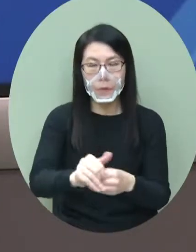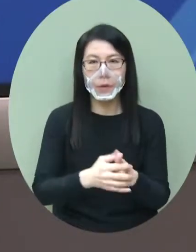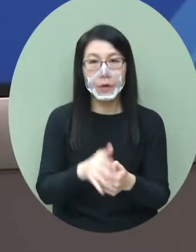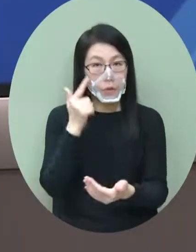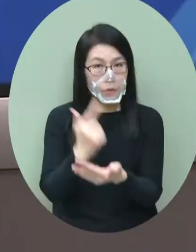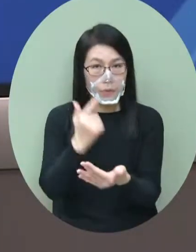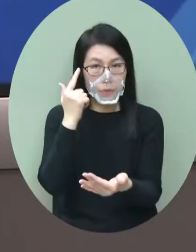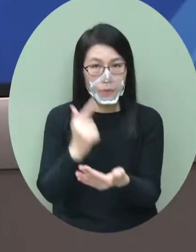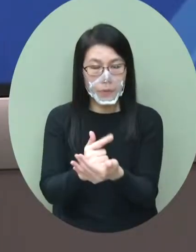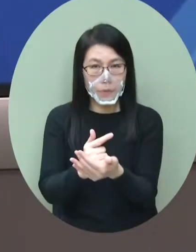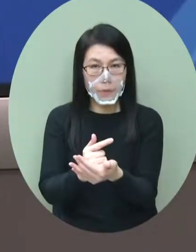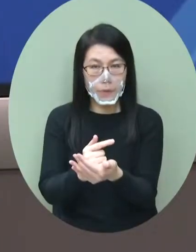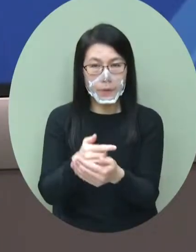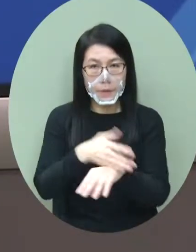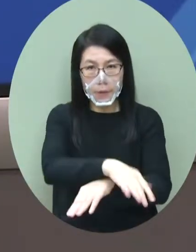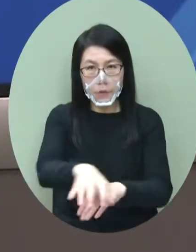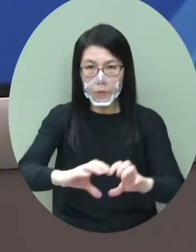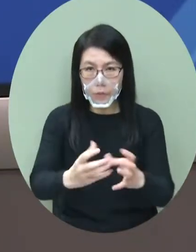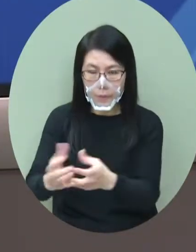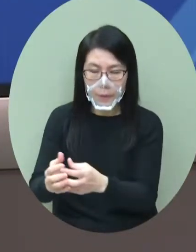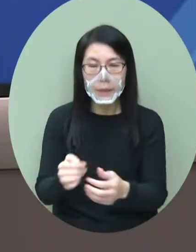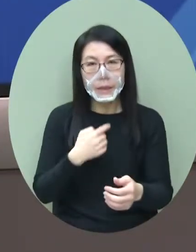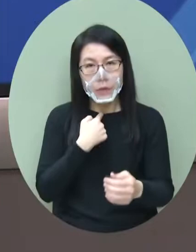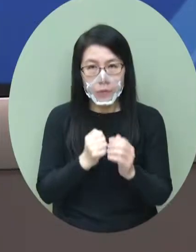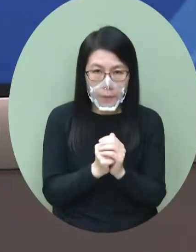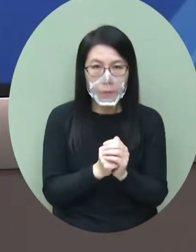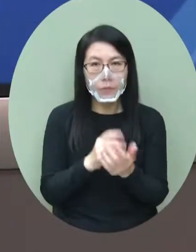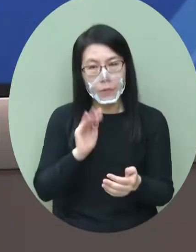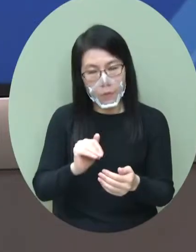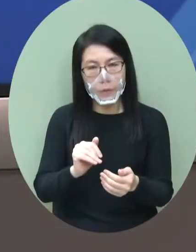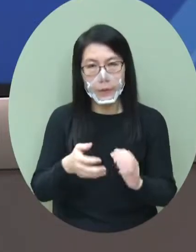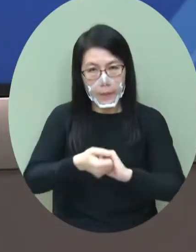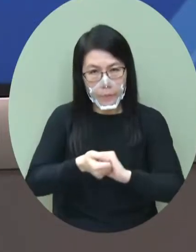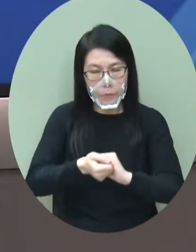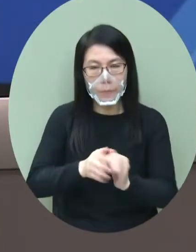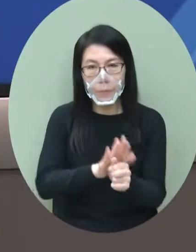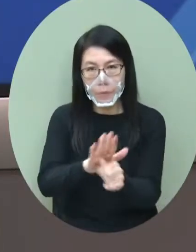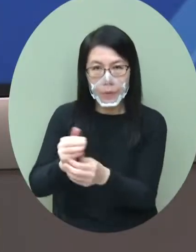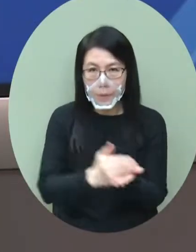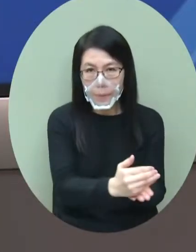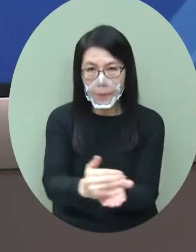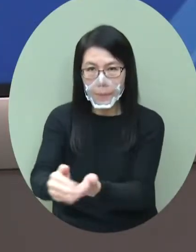交给这在全港做抗疫工作的社会团体，